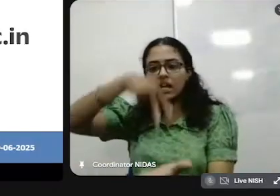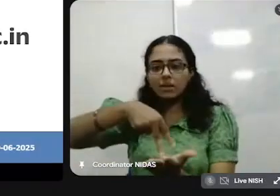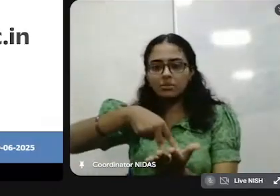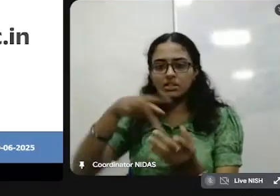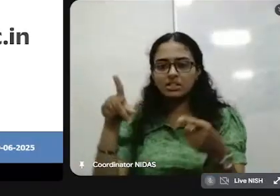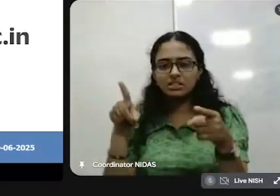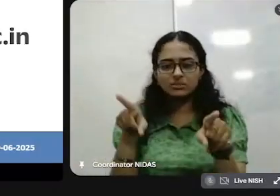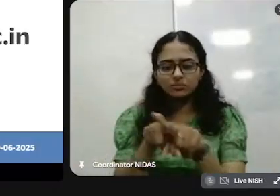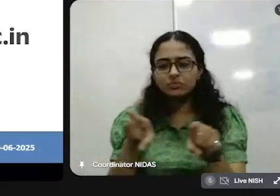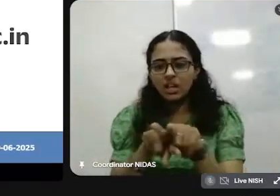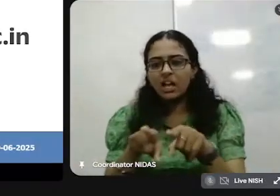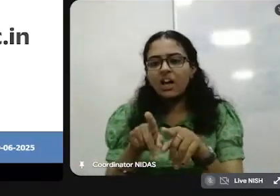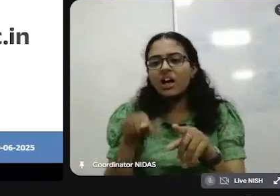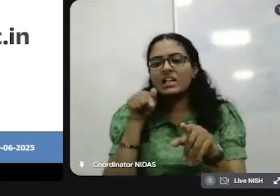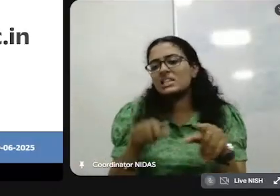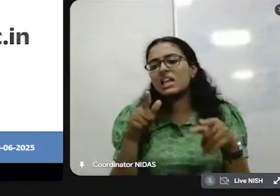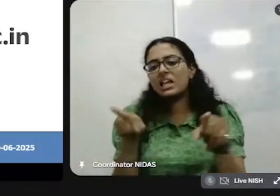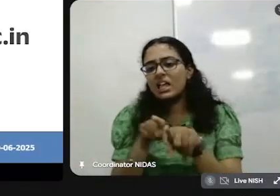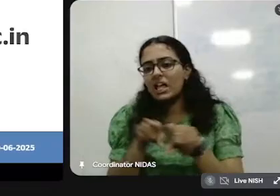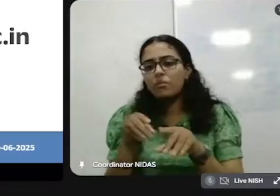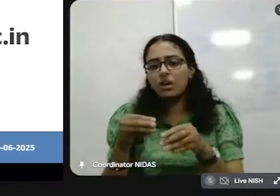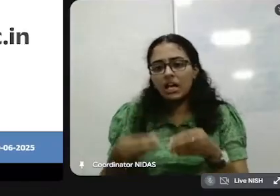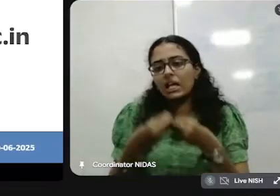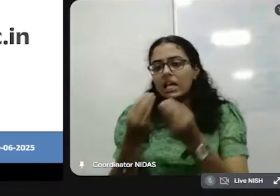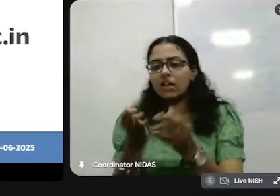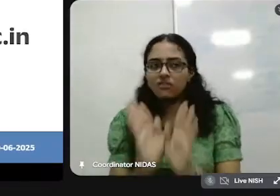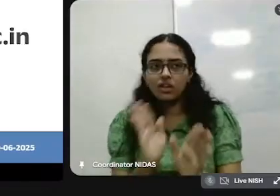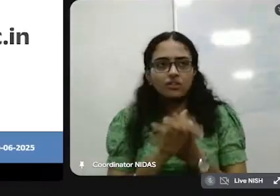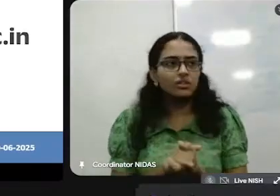അങ്ങനെ ഫിസിക്കലി ഉള്ള തെറപ്പിയും കാര്യങ്ങൾക്കും ആയിരിക്കാം.